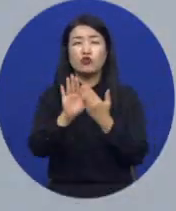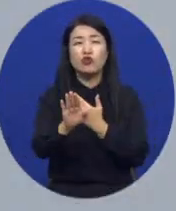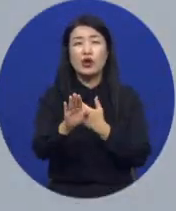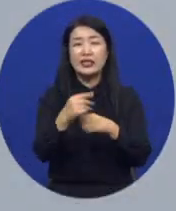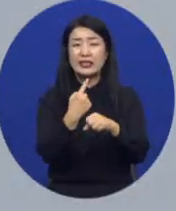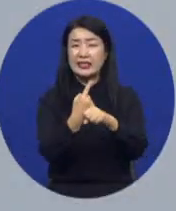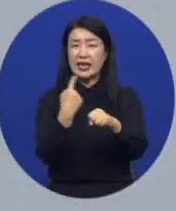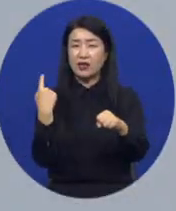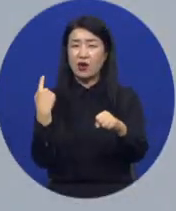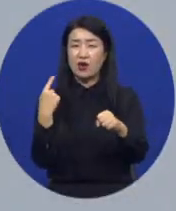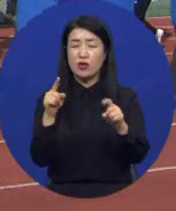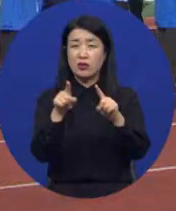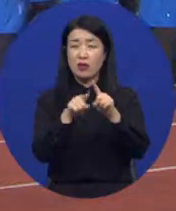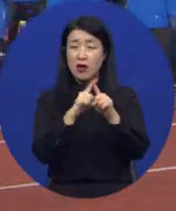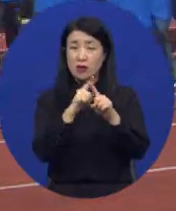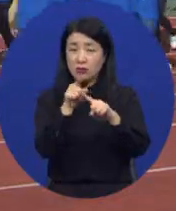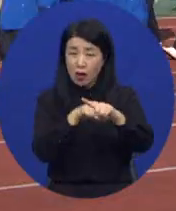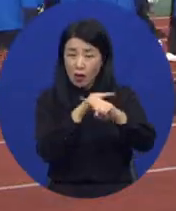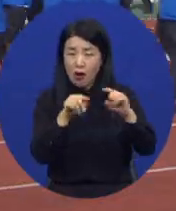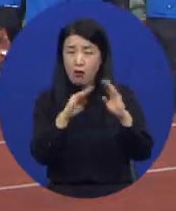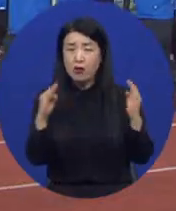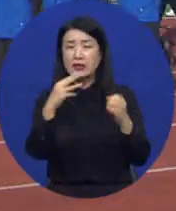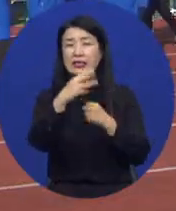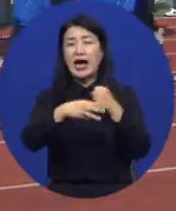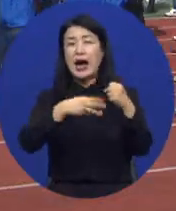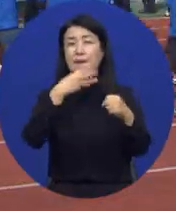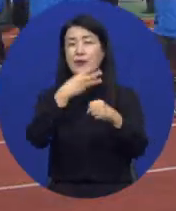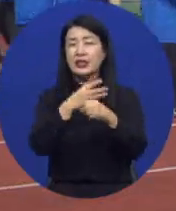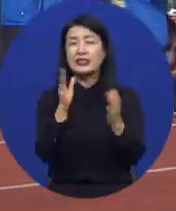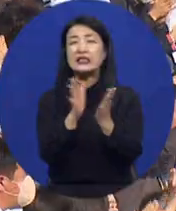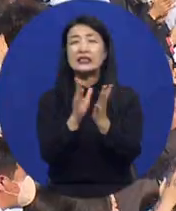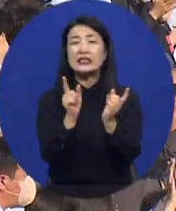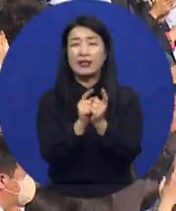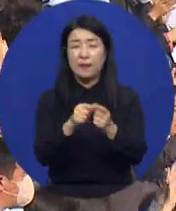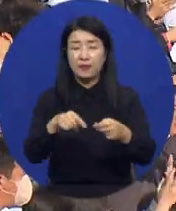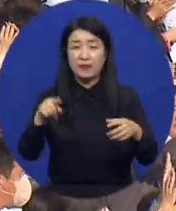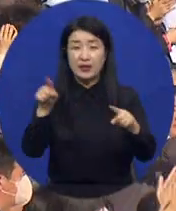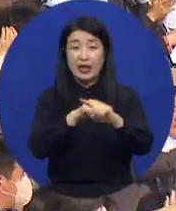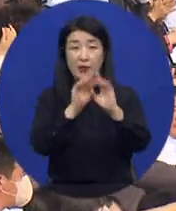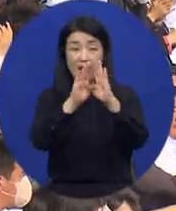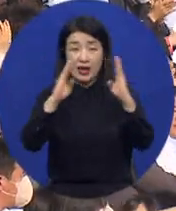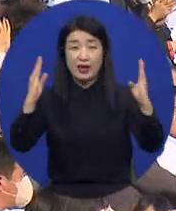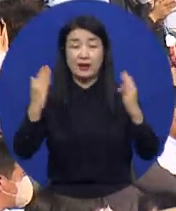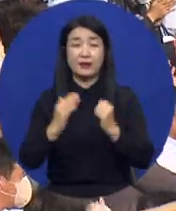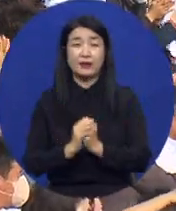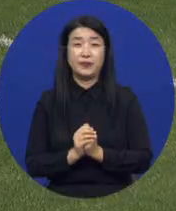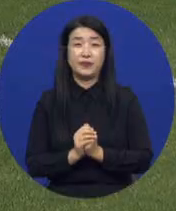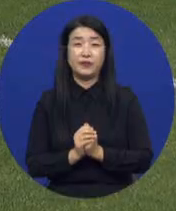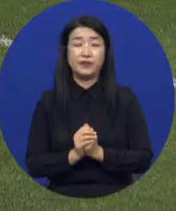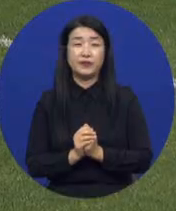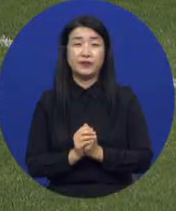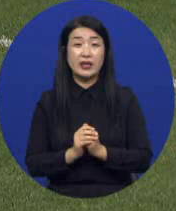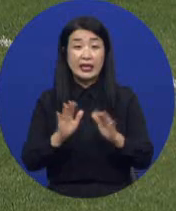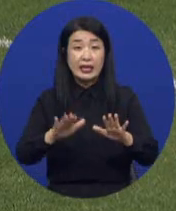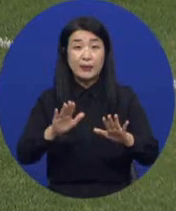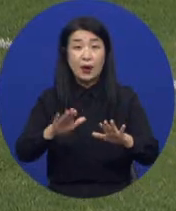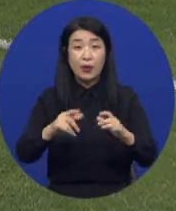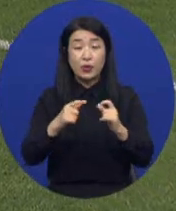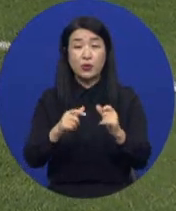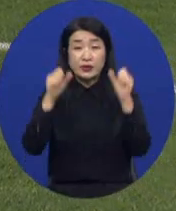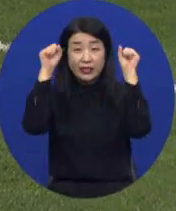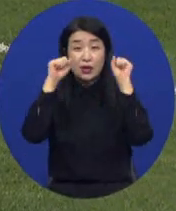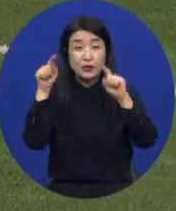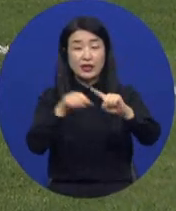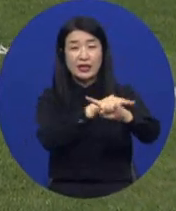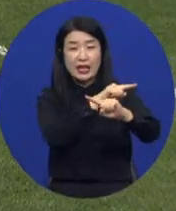축소 분산 개최됐다가 3년 만에 대면 경기 방식으로 정식 개최된 겁니다. 이번